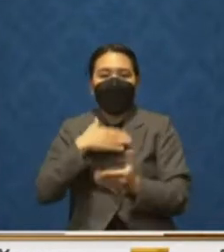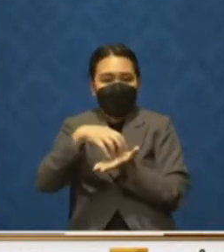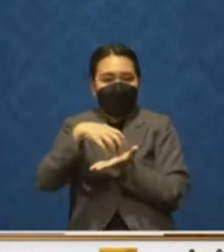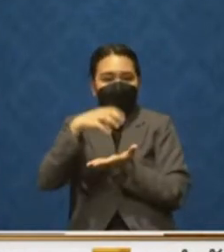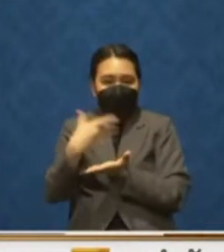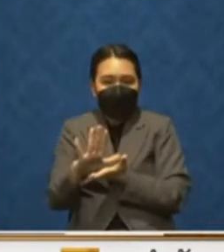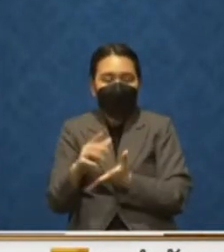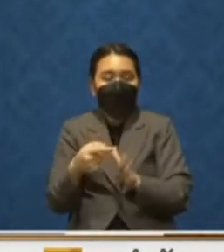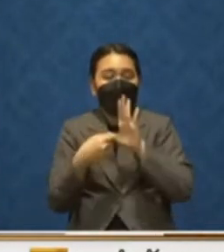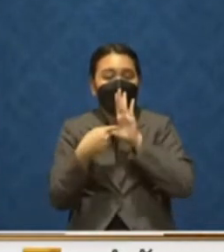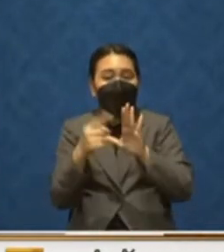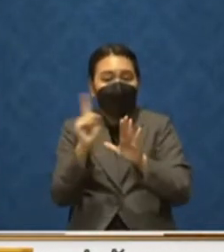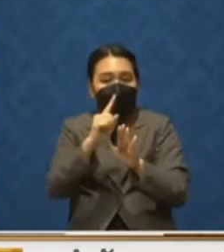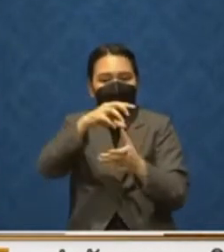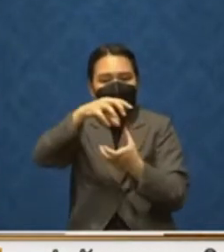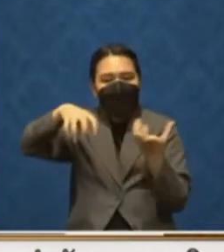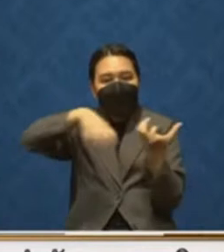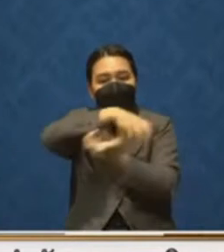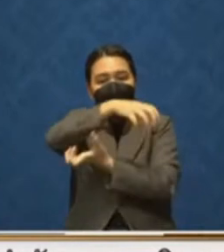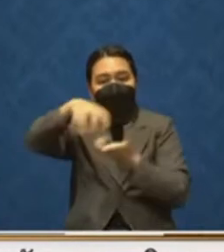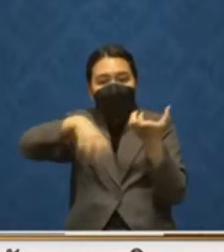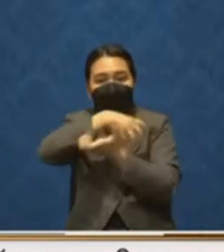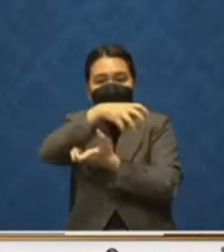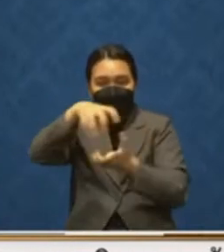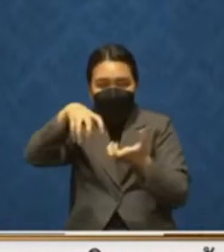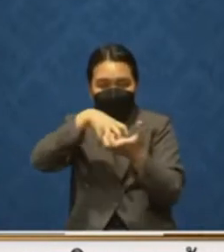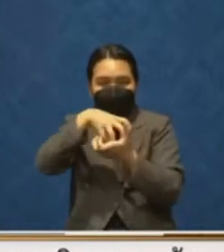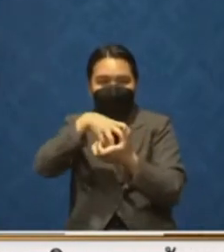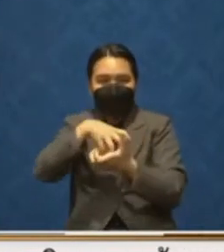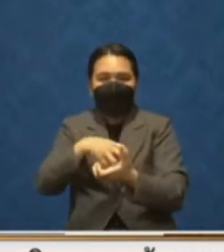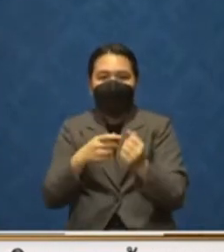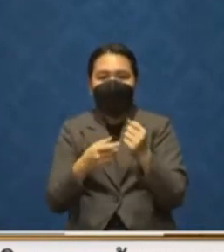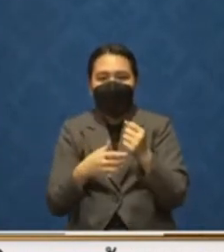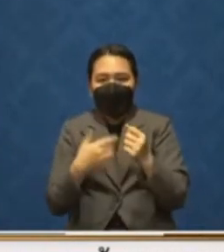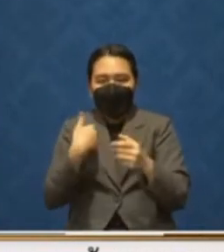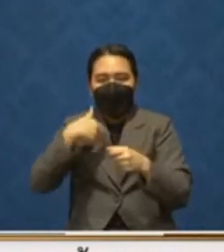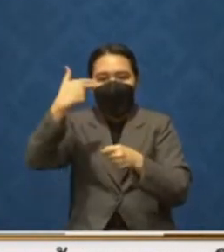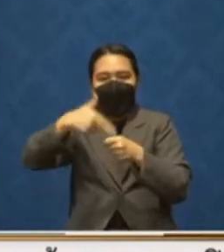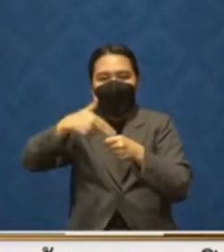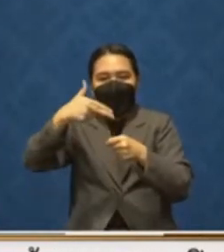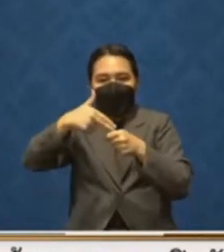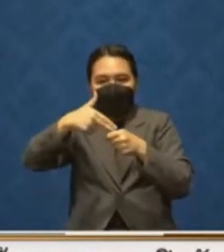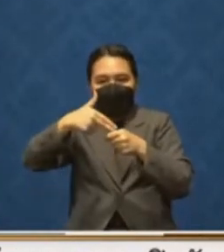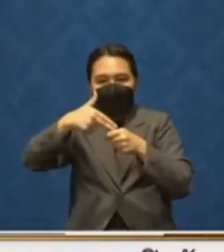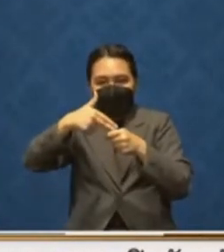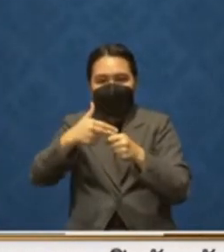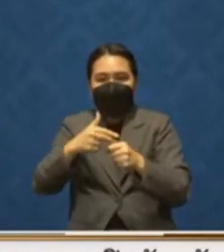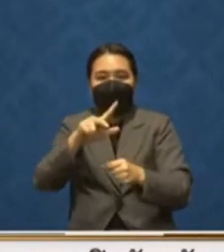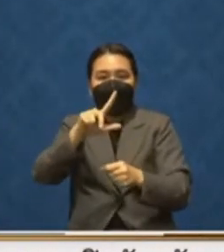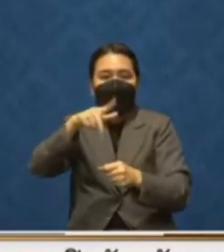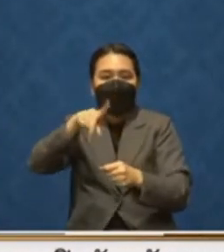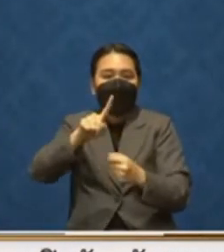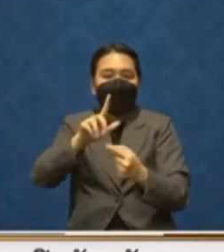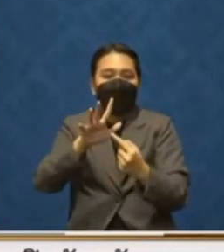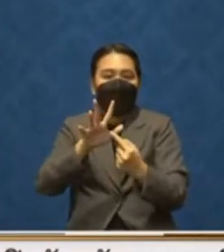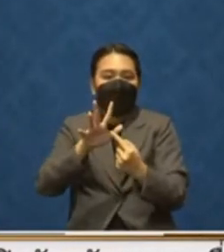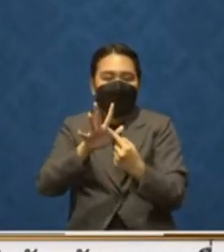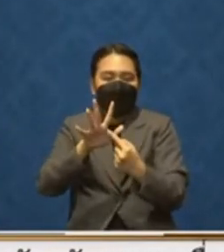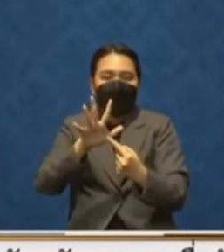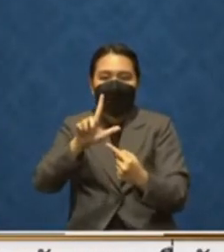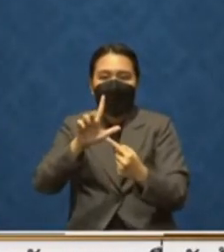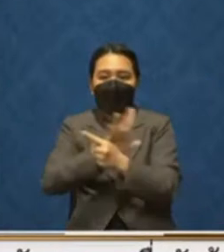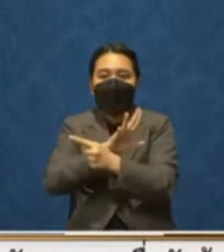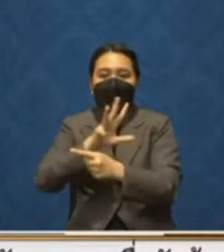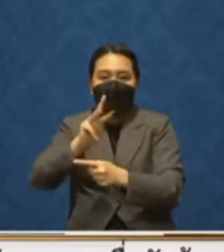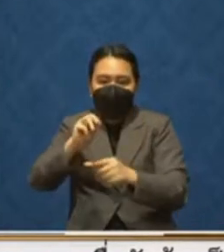ผสมไอไบโอที่เชี่ยวอะไรกล่าวเรียบผมปาล์มเพิ่มนะเราก็ลดลงไปเตะมันเยอะของควรก็ทำให้ผลกระทบกับเรื่องพี่น้อง